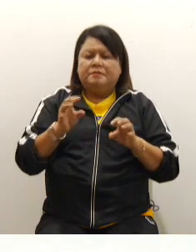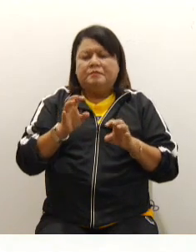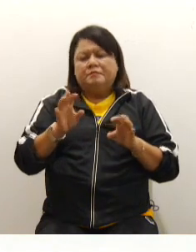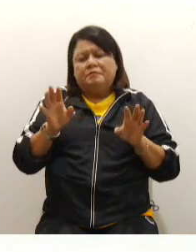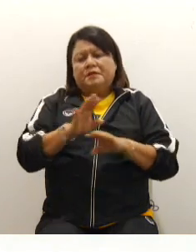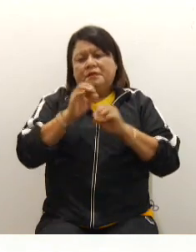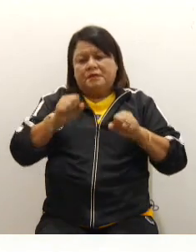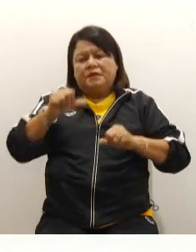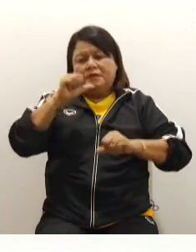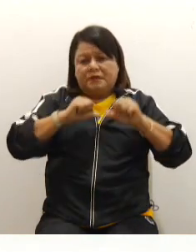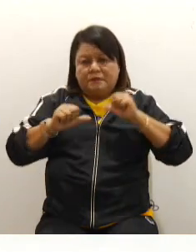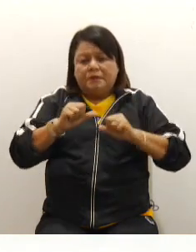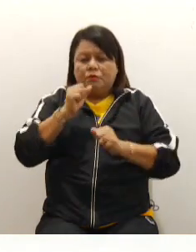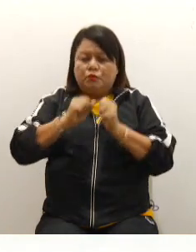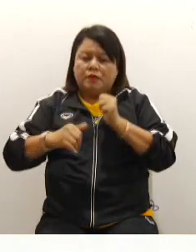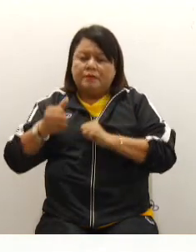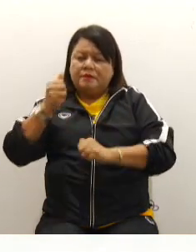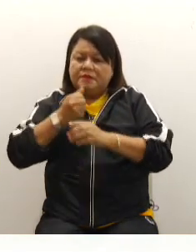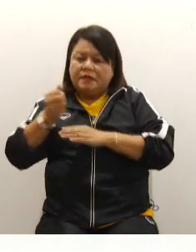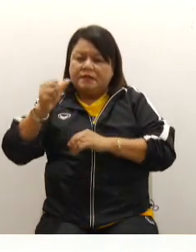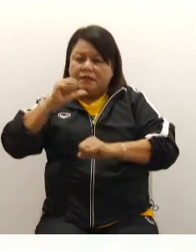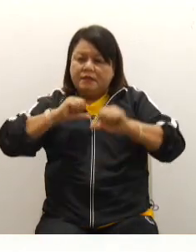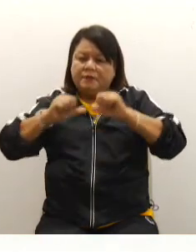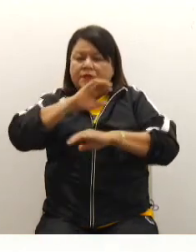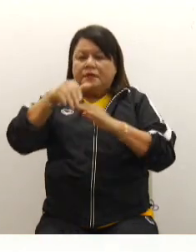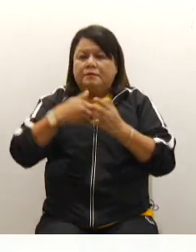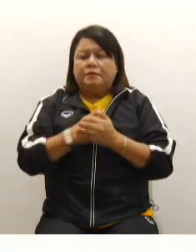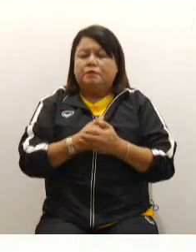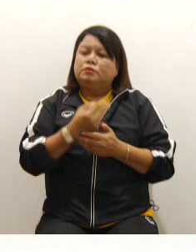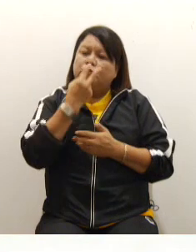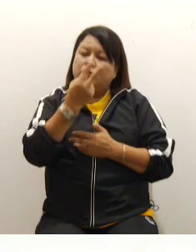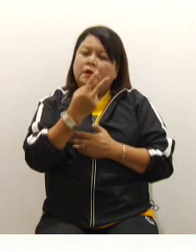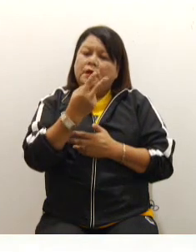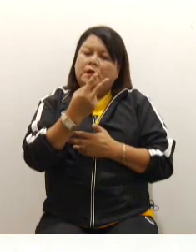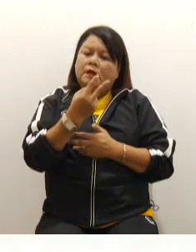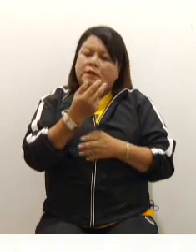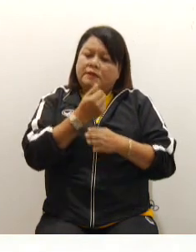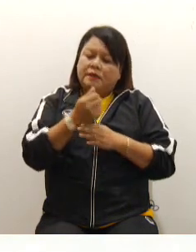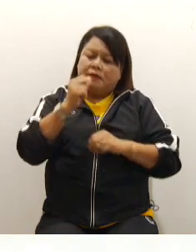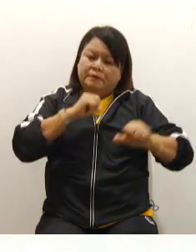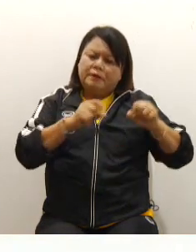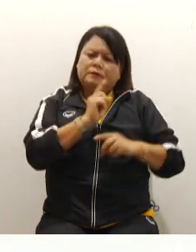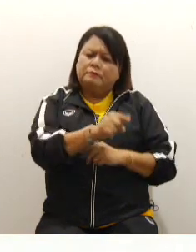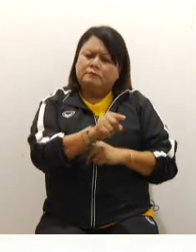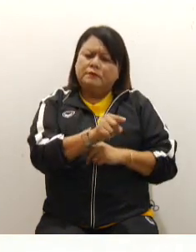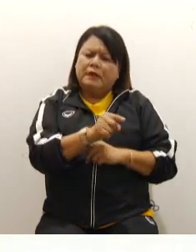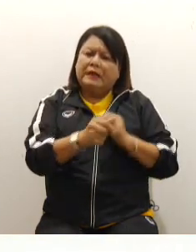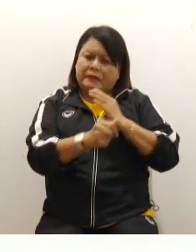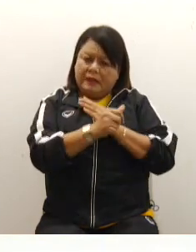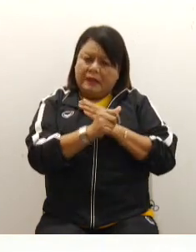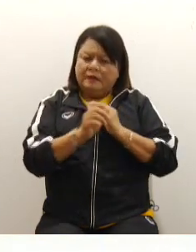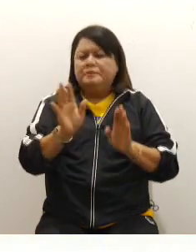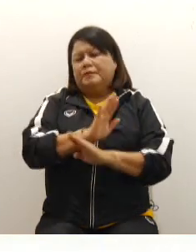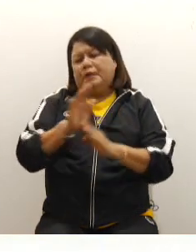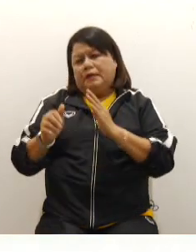ทุกอย่างเป็นสารเคมีหมดเพราะฉะนั้นเราจะดูยังไงว่าสารเคมีตัวนั้นอ่ะอันตรายหรือไม่อันตรายนะคะแต่ว่ามีค